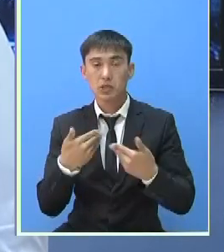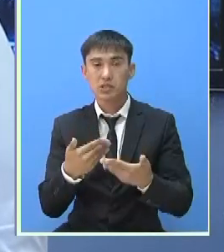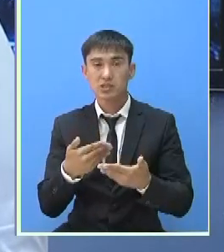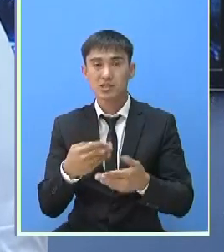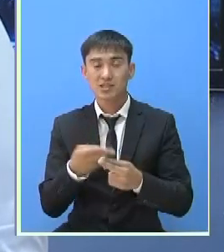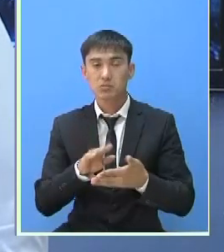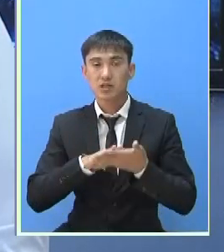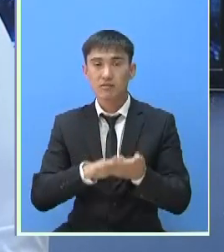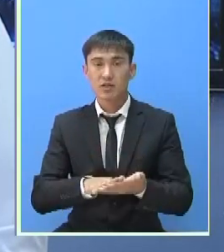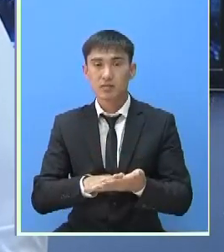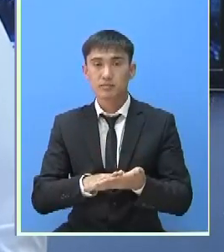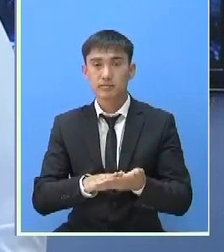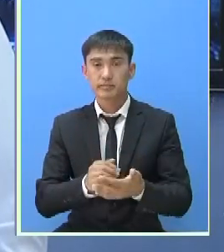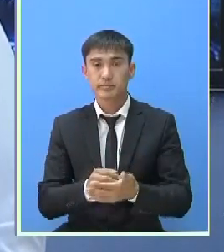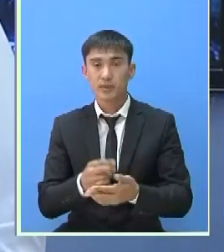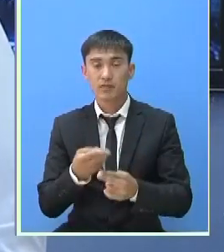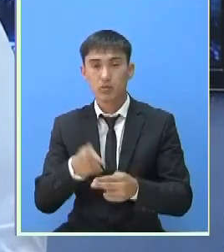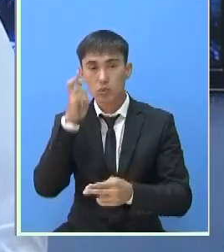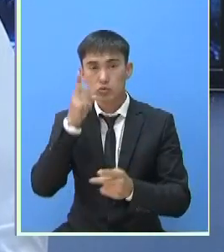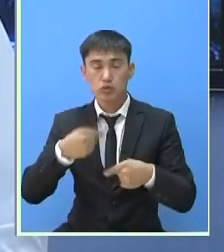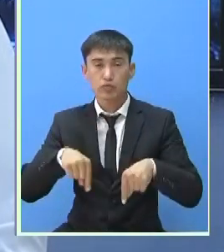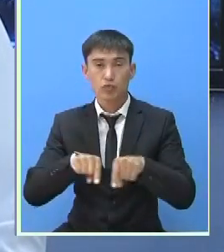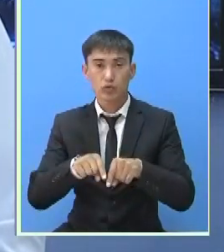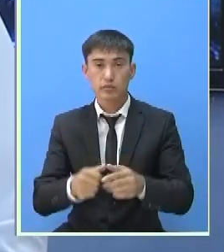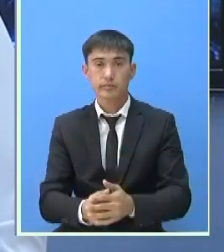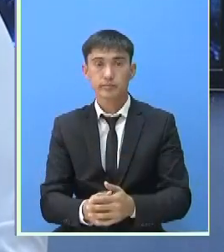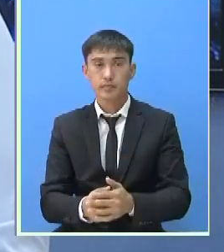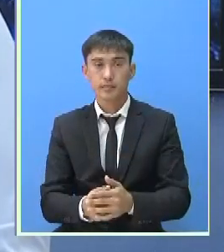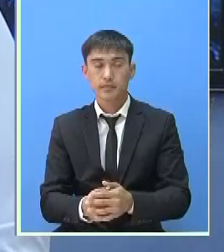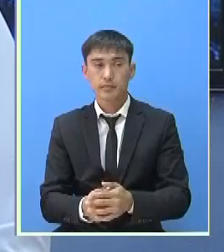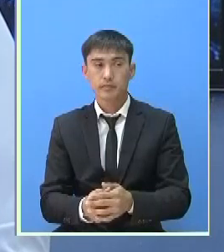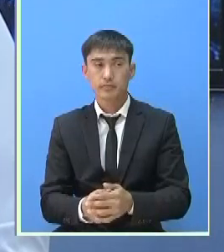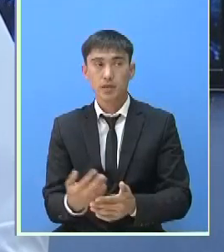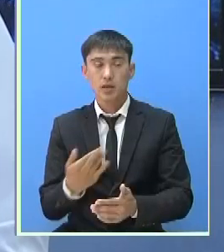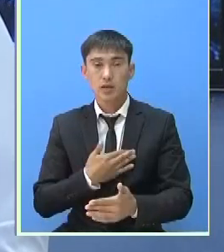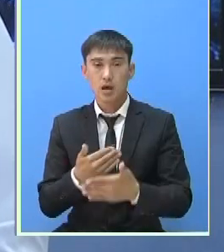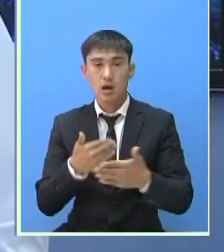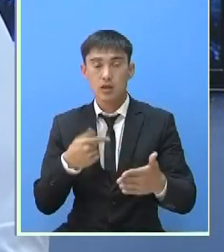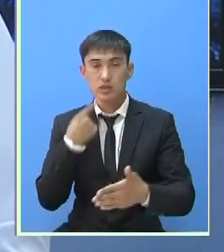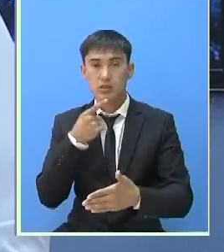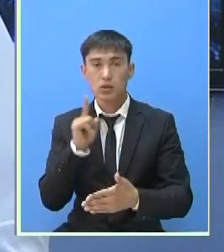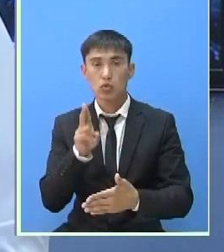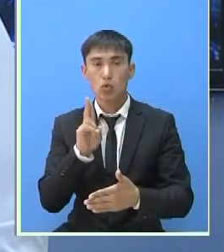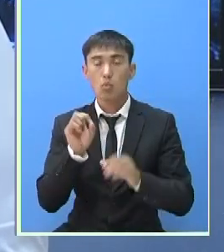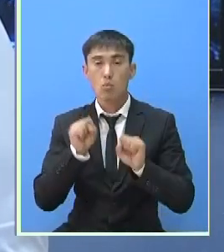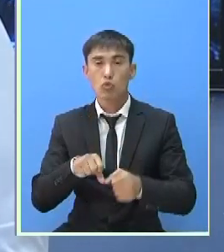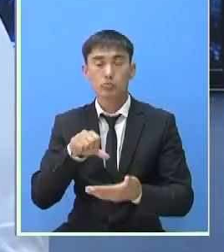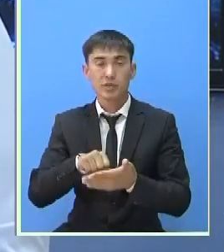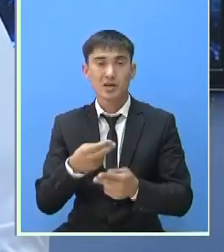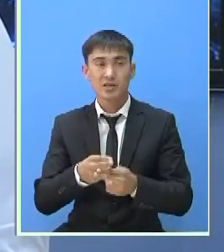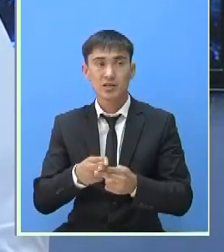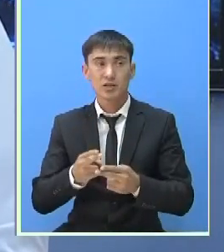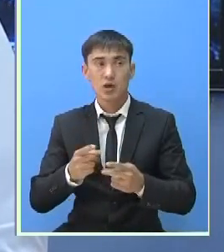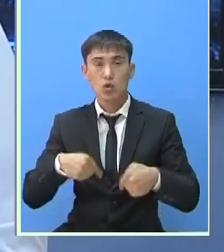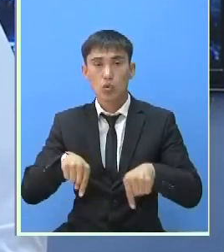данным заявлением в этот государственный орган. Теперь, я вот ранее сказала, кто может претендовать, только это